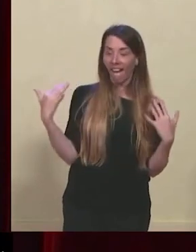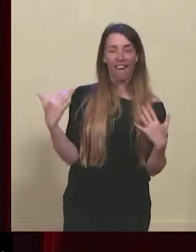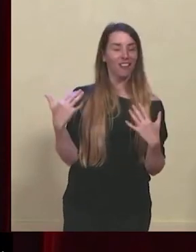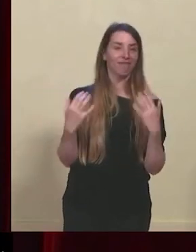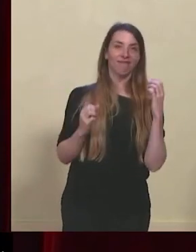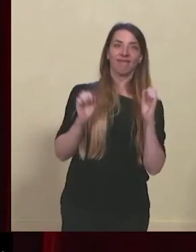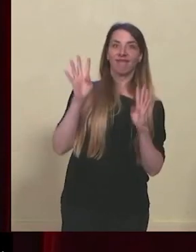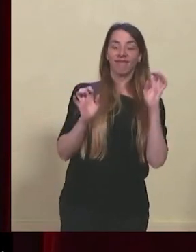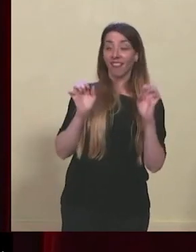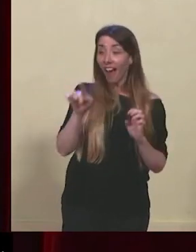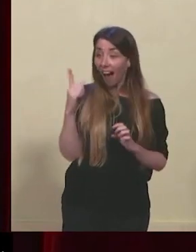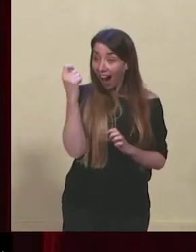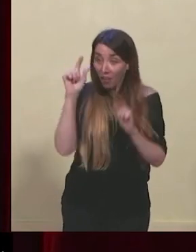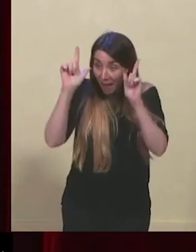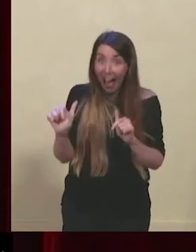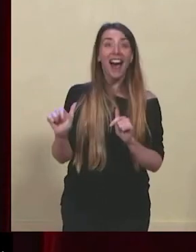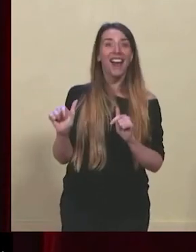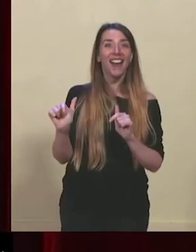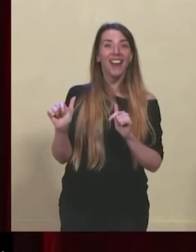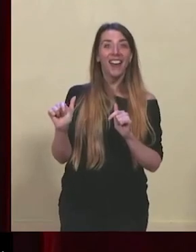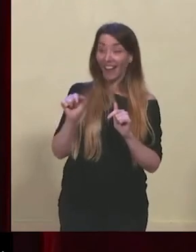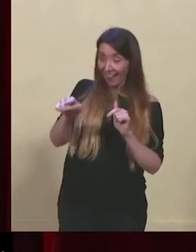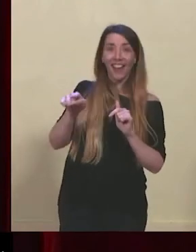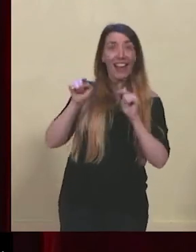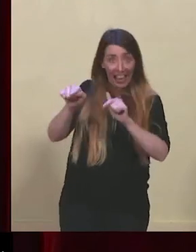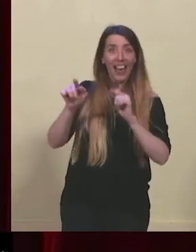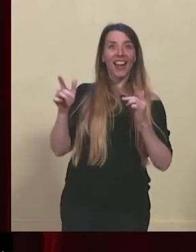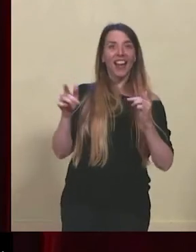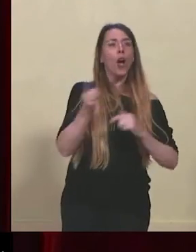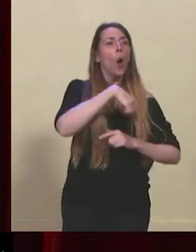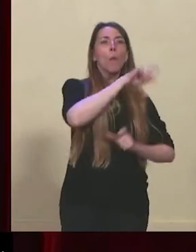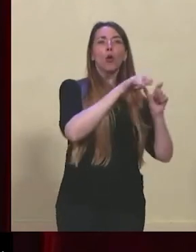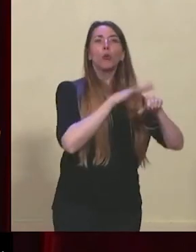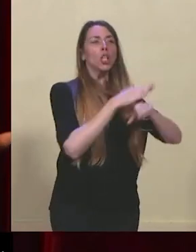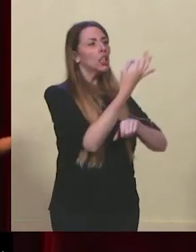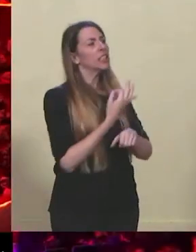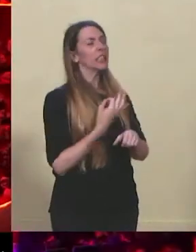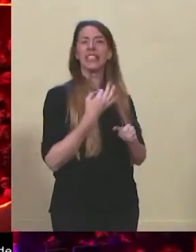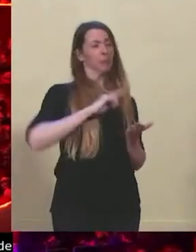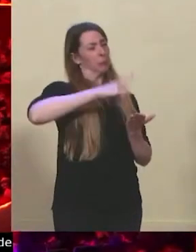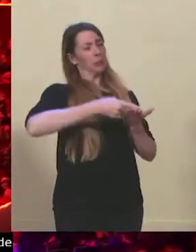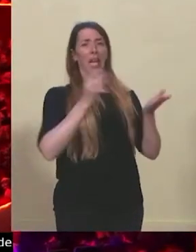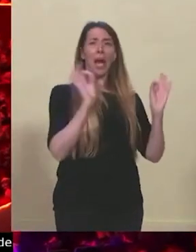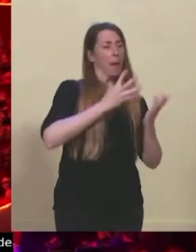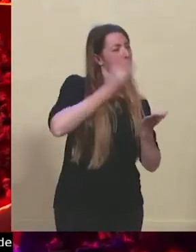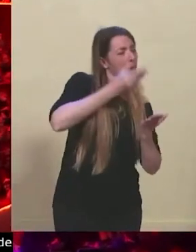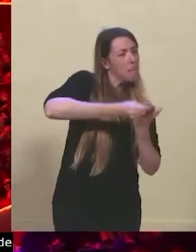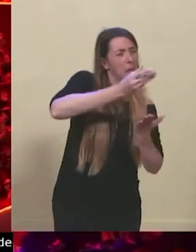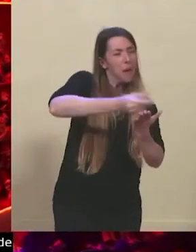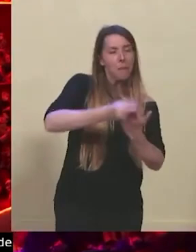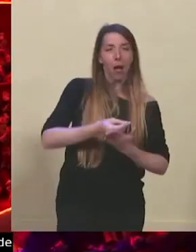voit, ben, ah, mais il est là l'argent finalement. Vous vous rappelez tous ces politiciens qui nous disent, ah, les caisses sont vides, il n'y a plus d'argent.